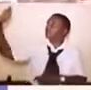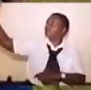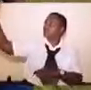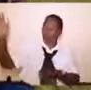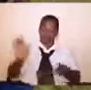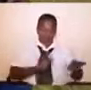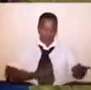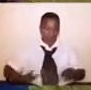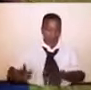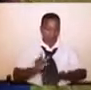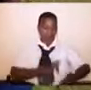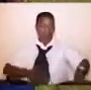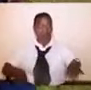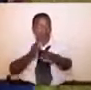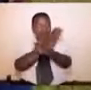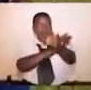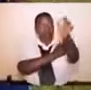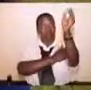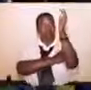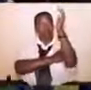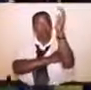nikuluselwenu mwe chibinda wa mweo